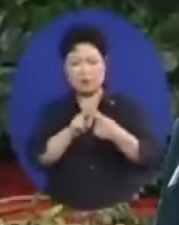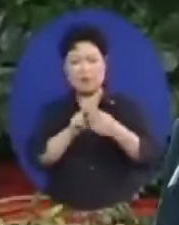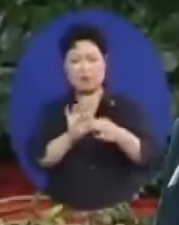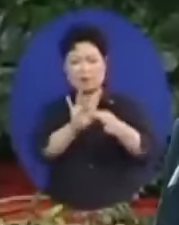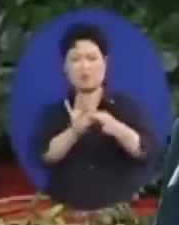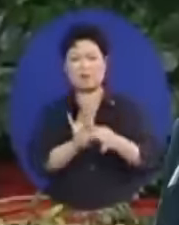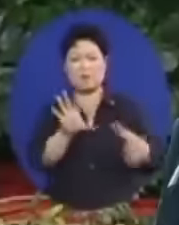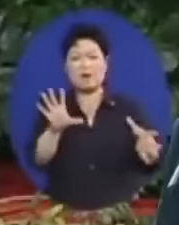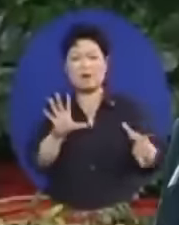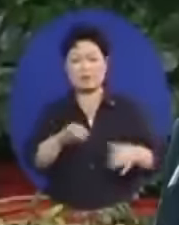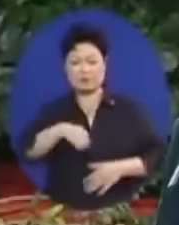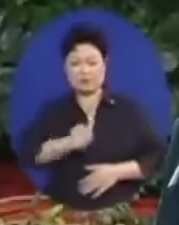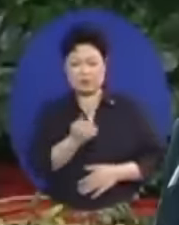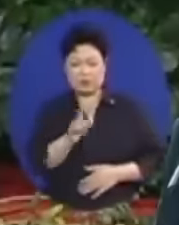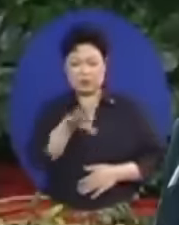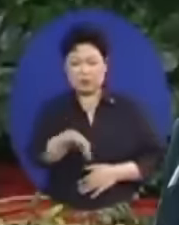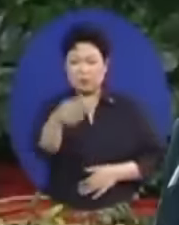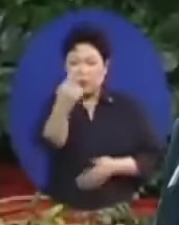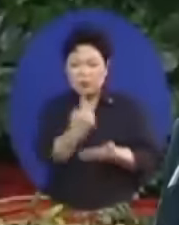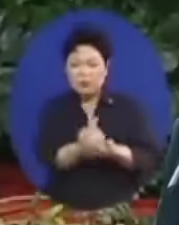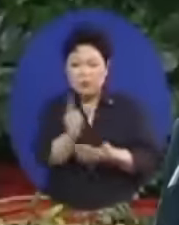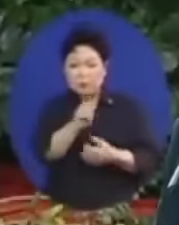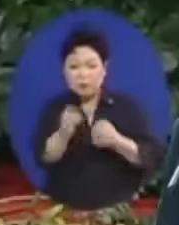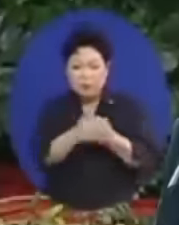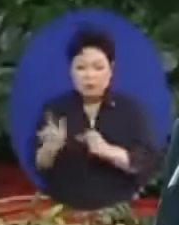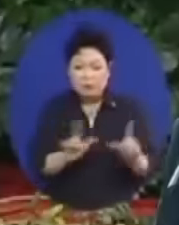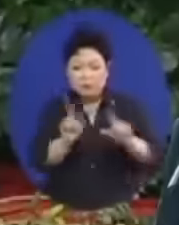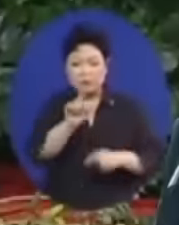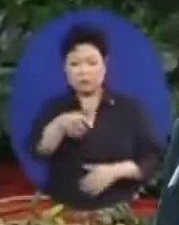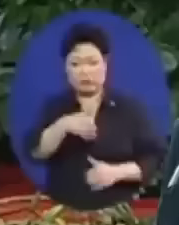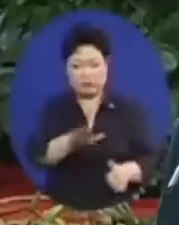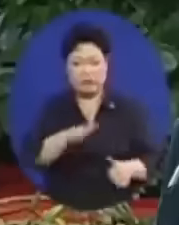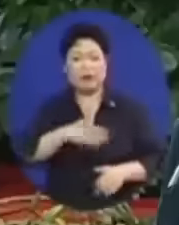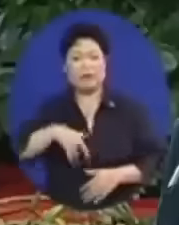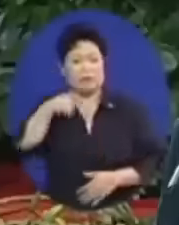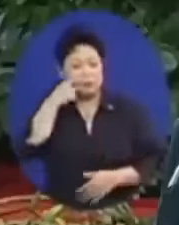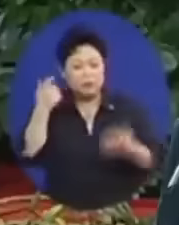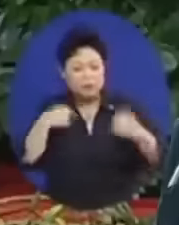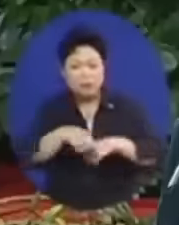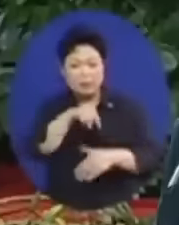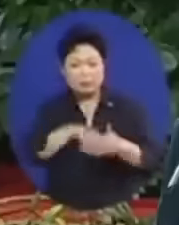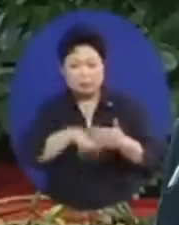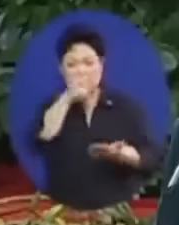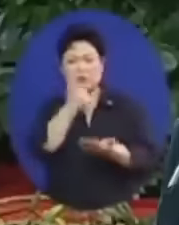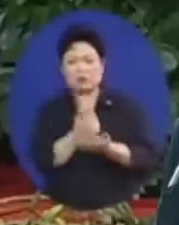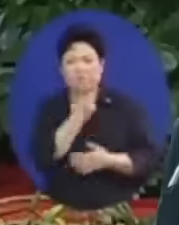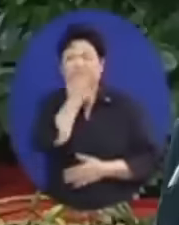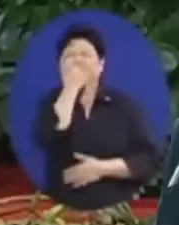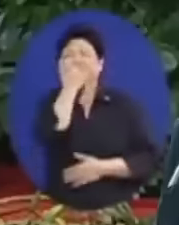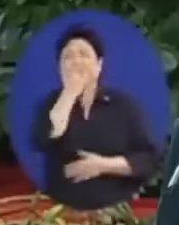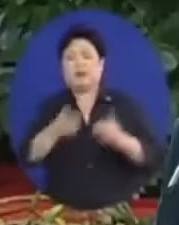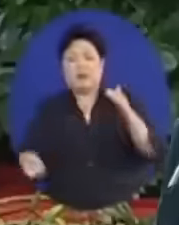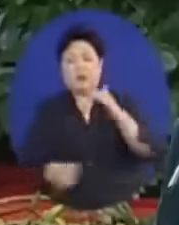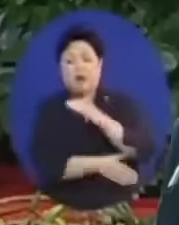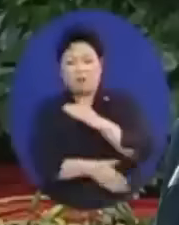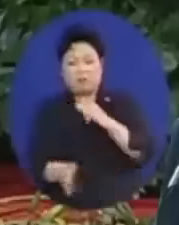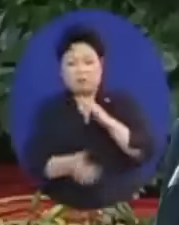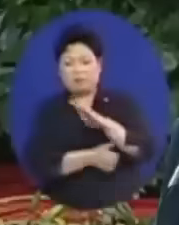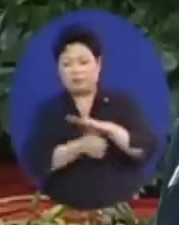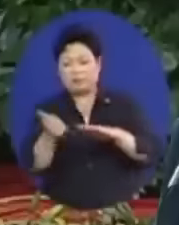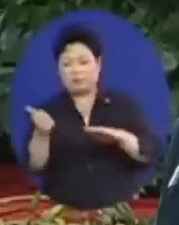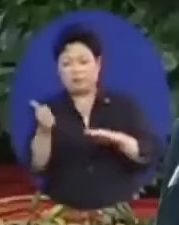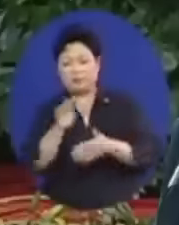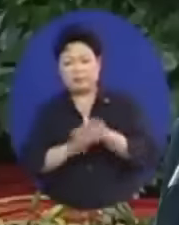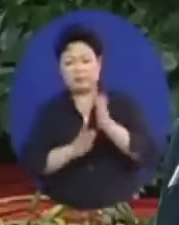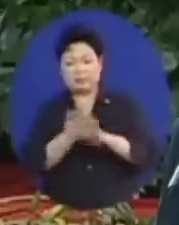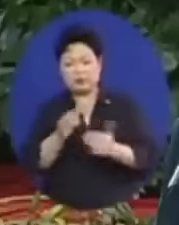끊이고 그 자신이 어디에서 와서 왜 삶이 어디로 가는지 알지 못하고 늘 마음속에 죄와 죄책과 허무와 삶의 무의미와